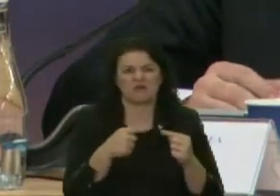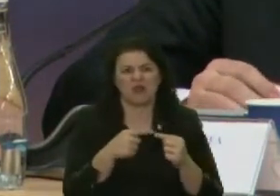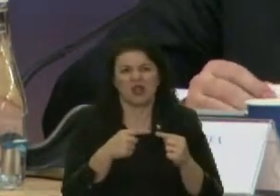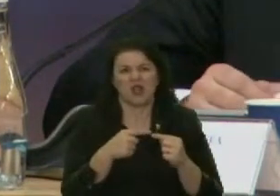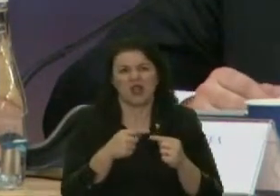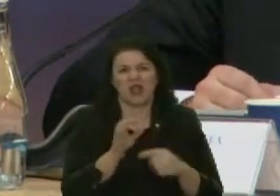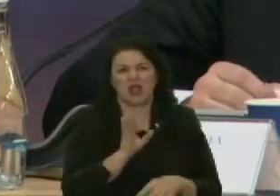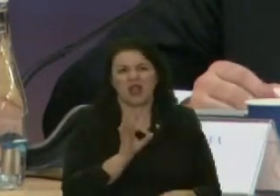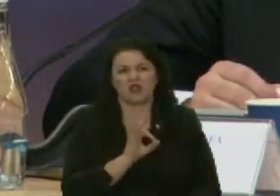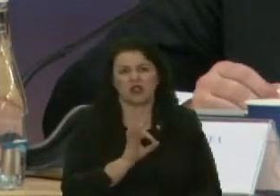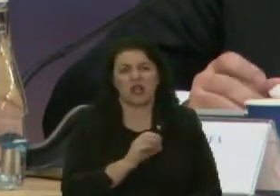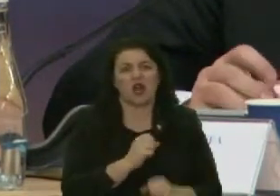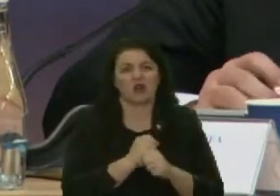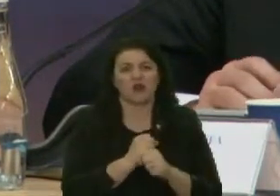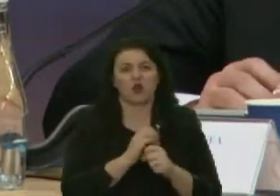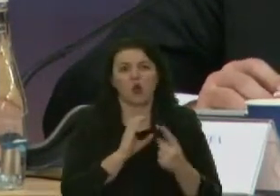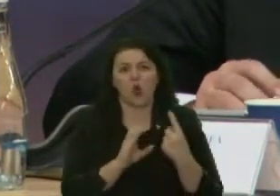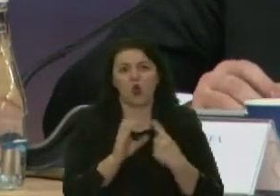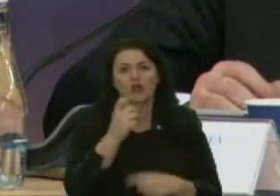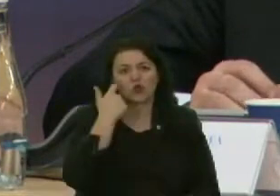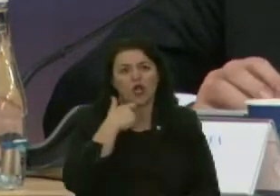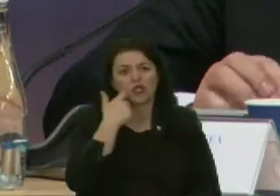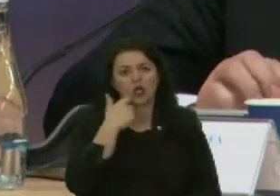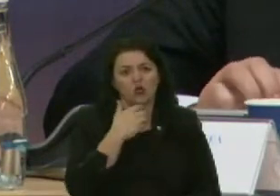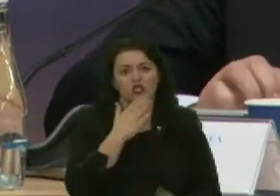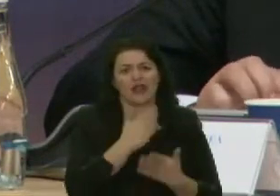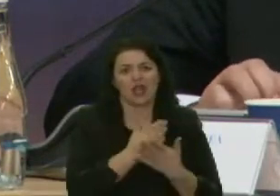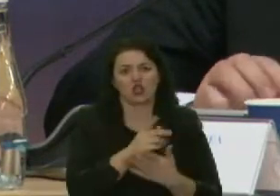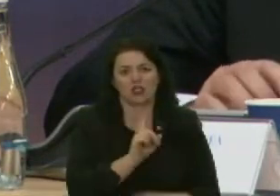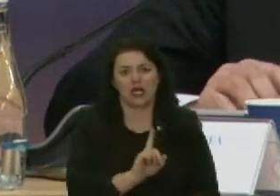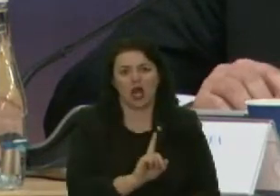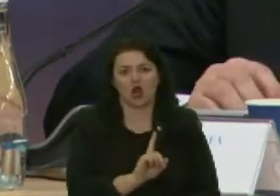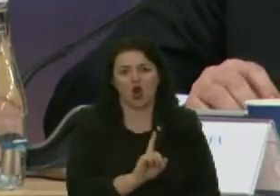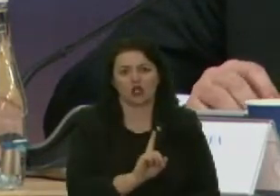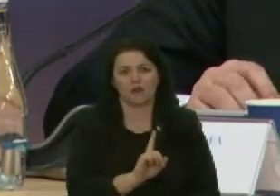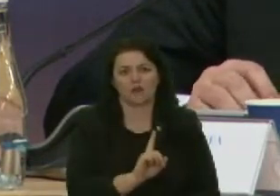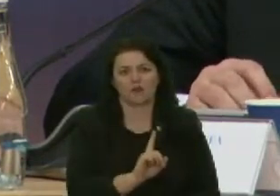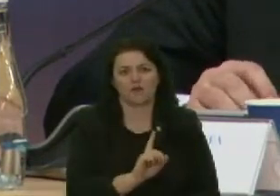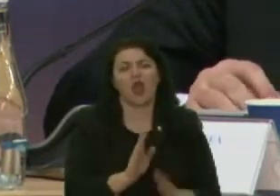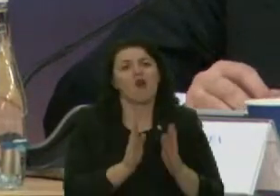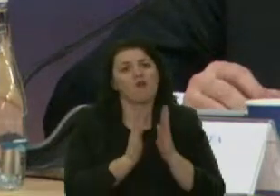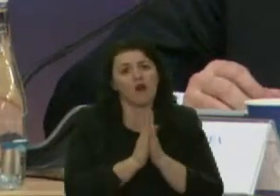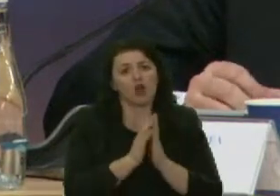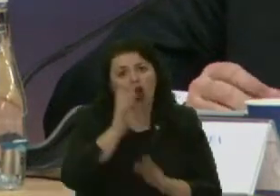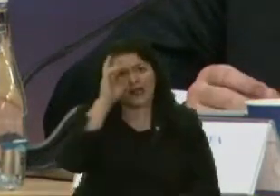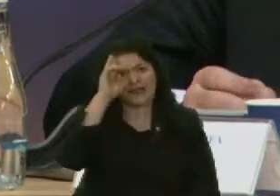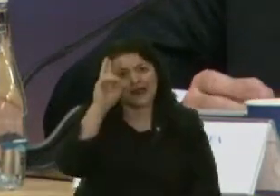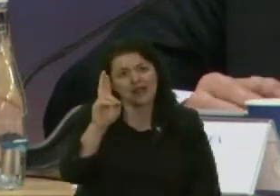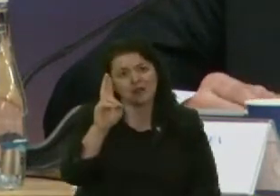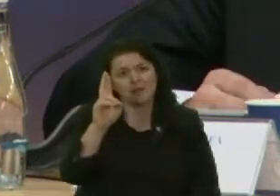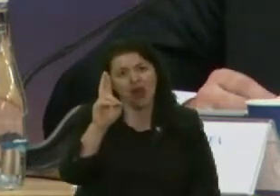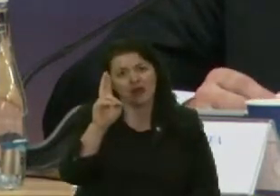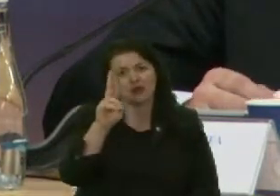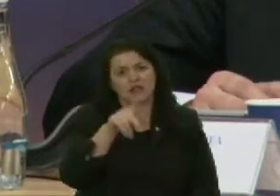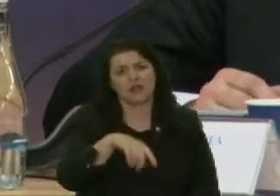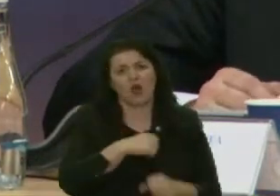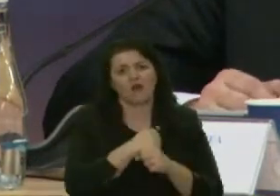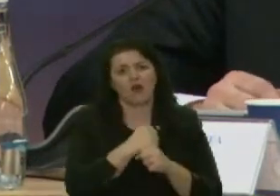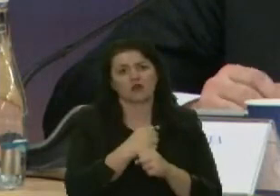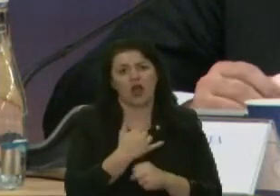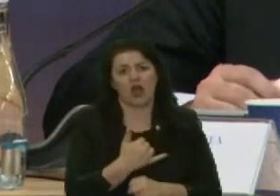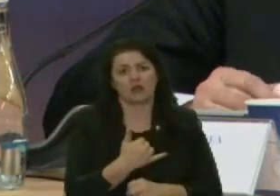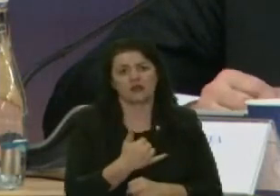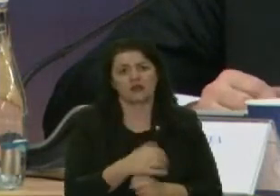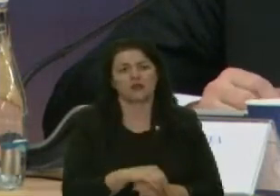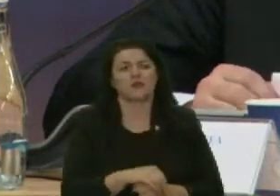ingineri și că nu știu ăștia Au făcut cultura din Cluj până la urmă prin deciziile lor da așa că v aș ruga să aveți respect față de ei pentru că ei au creat ceea ce este astăzi la